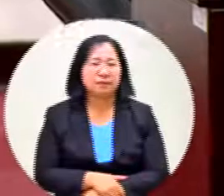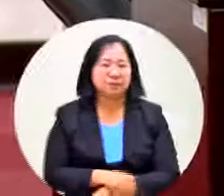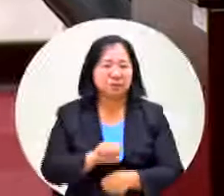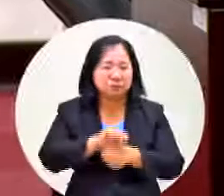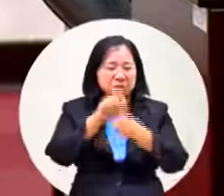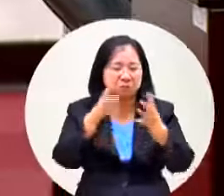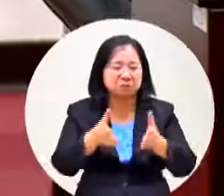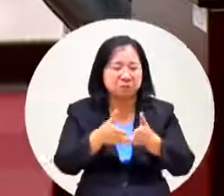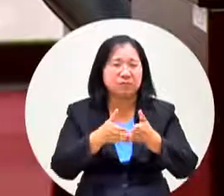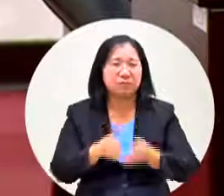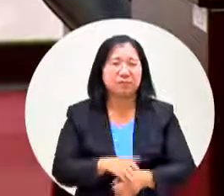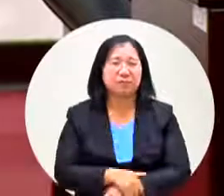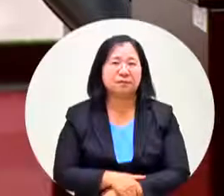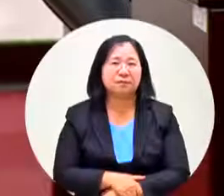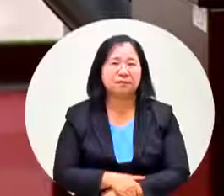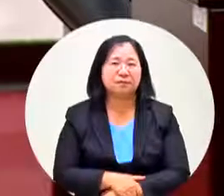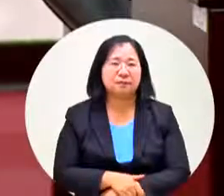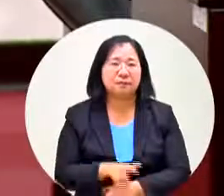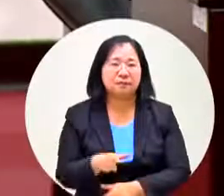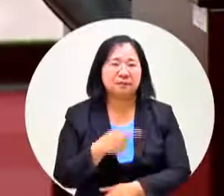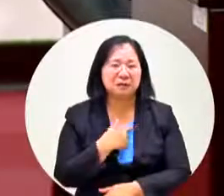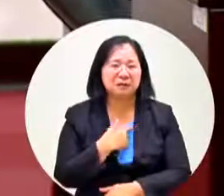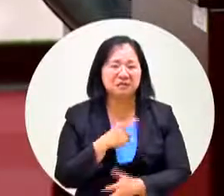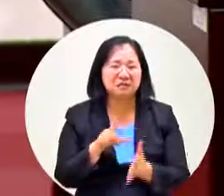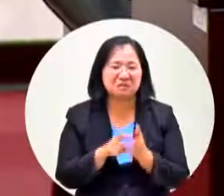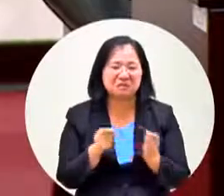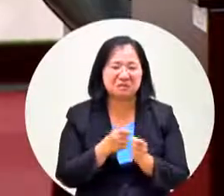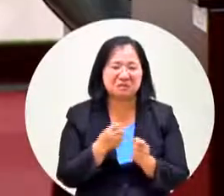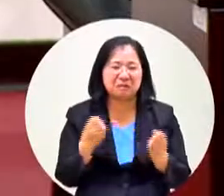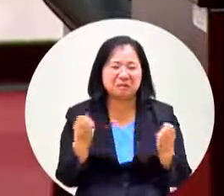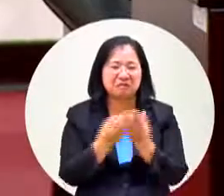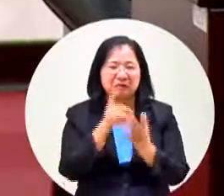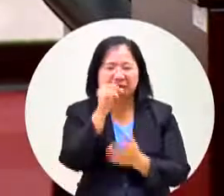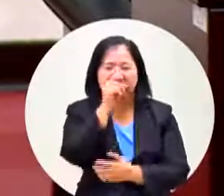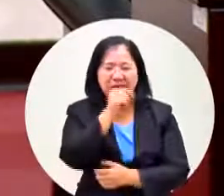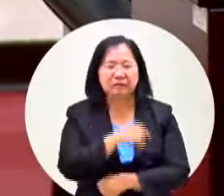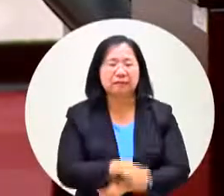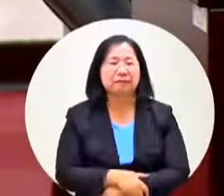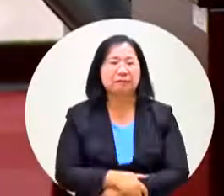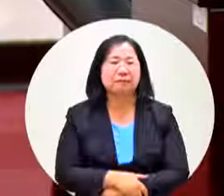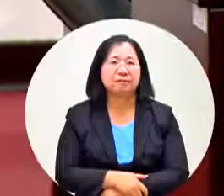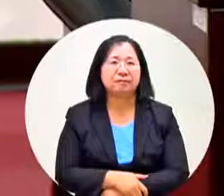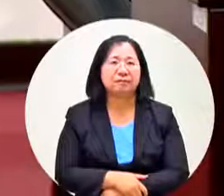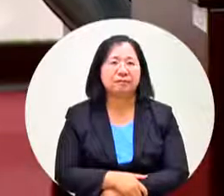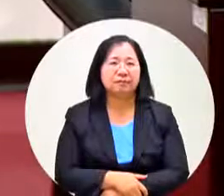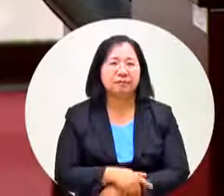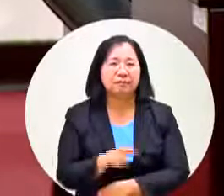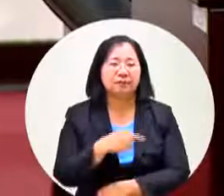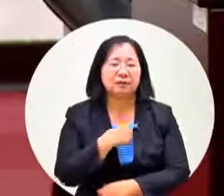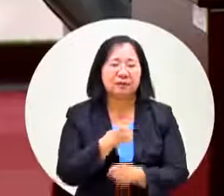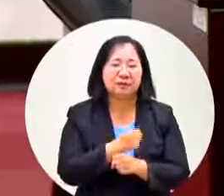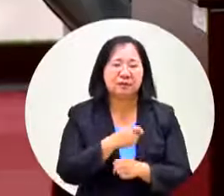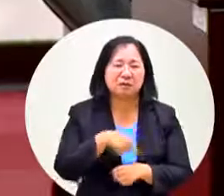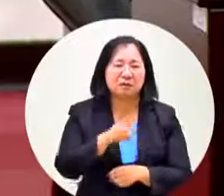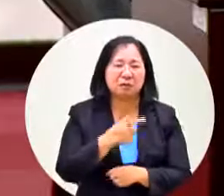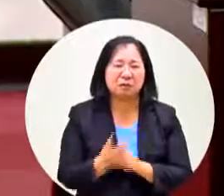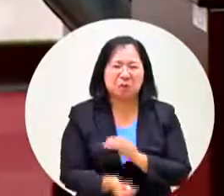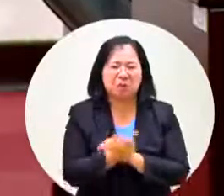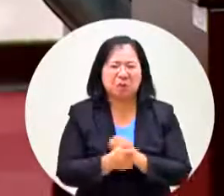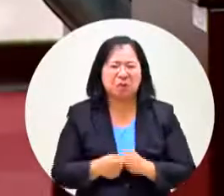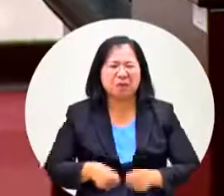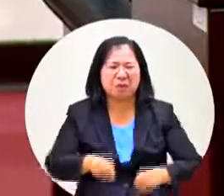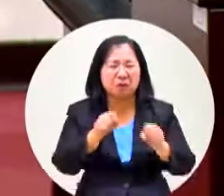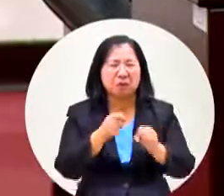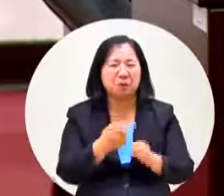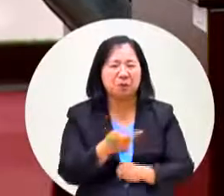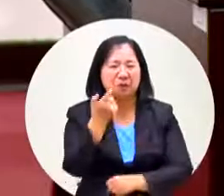是说，后续的这个部分哦，要短期上要解决这个问题的时候，我们会迅速的办理会刊，邀集相关的单位来做后续的这些处